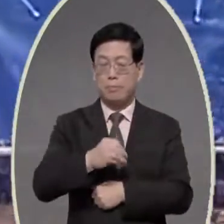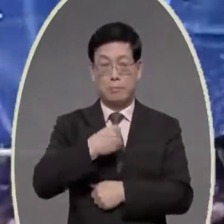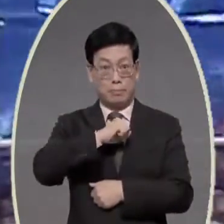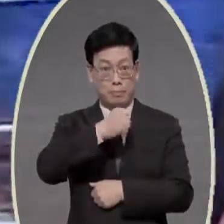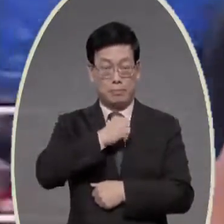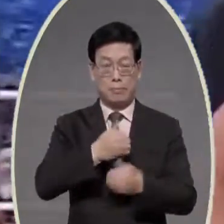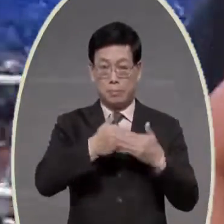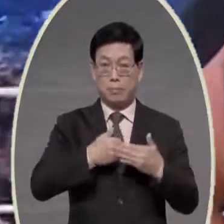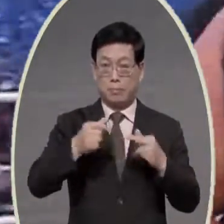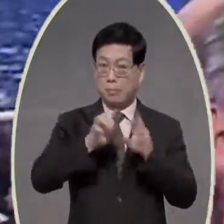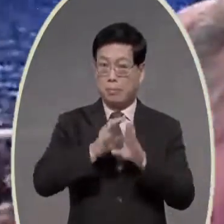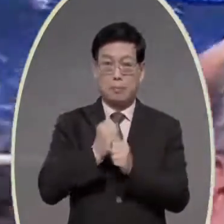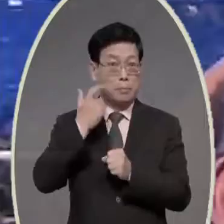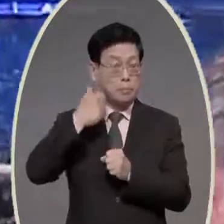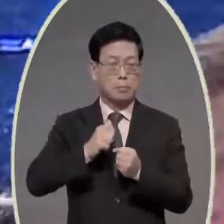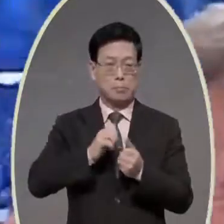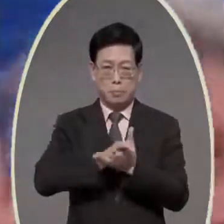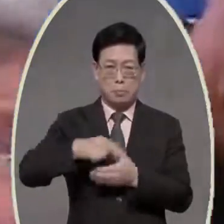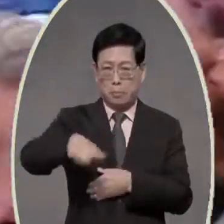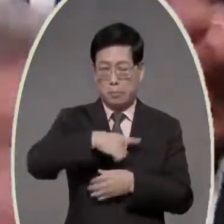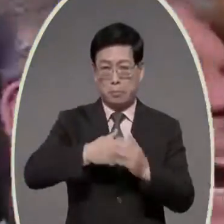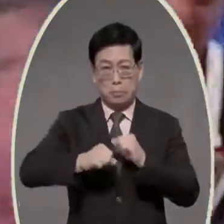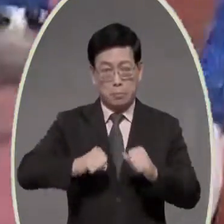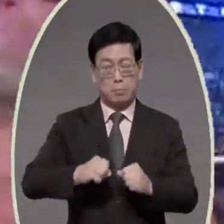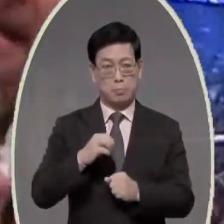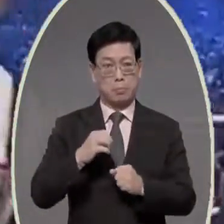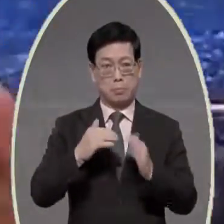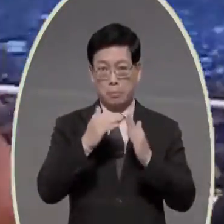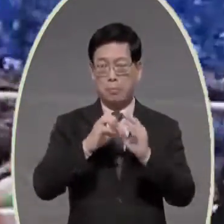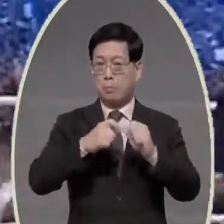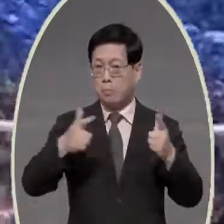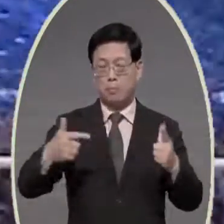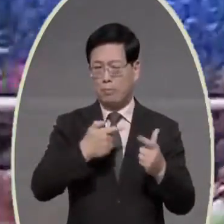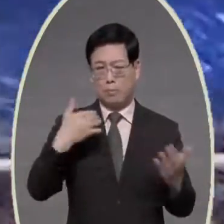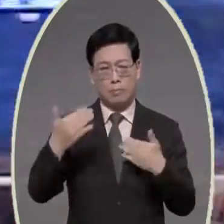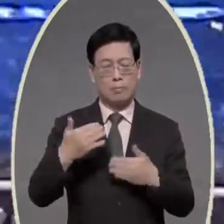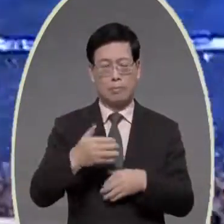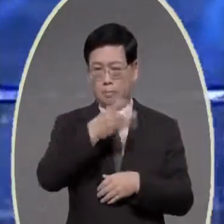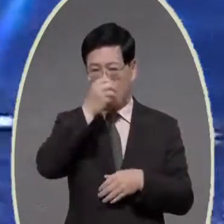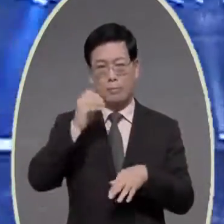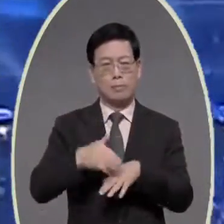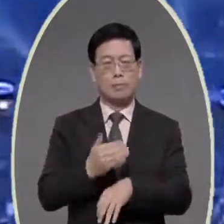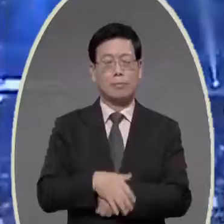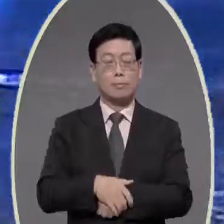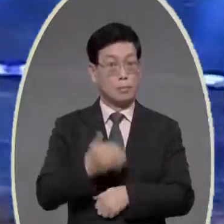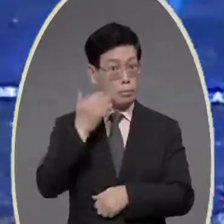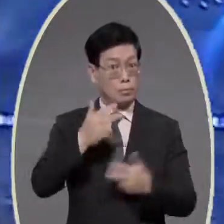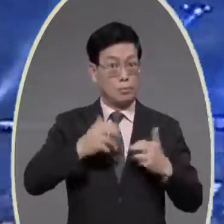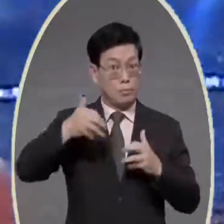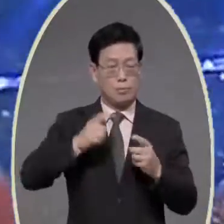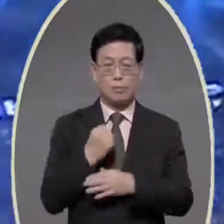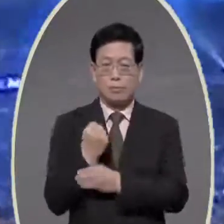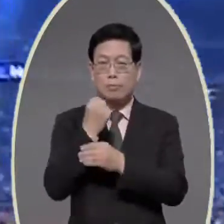2300万台澎金马的同胞生命财产一清二楚，没有任何含糊空间。如果蔡英文总统支